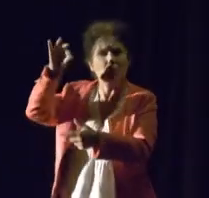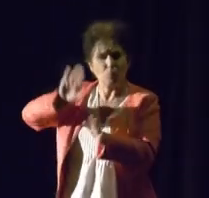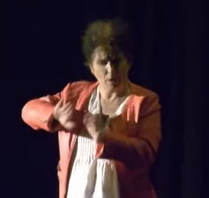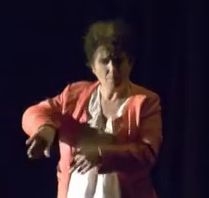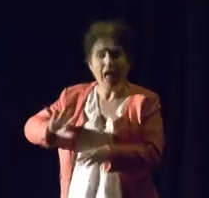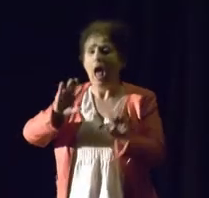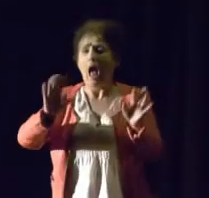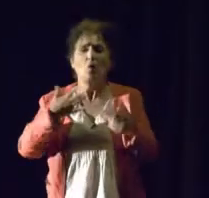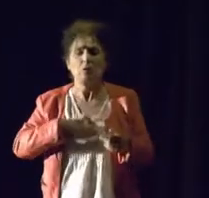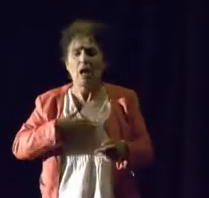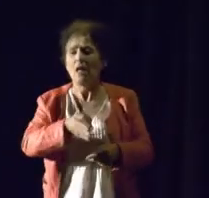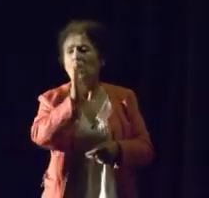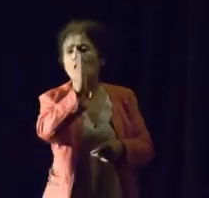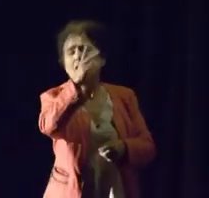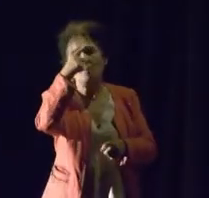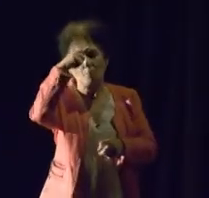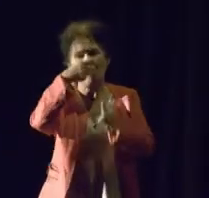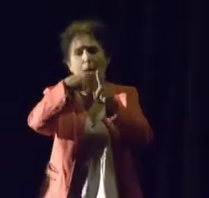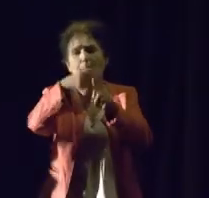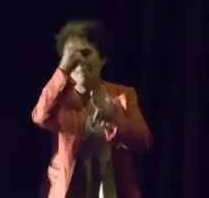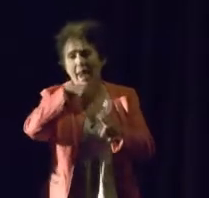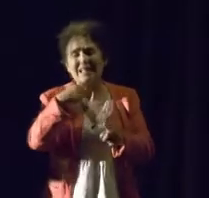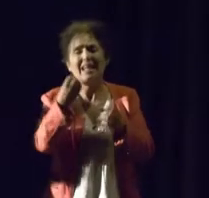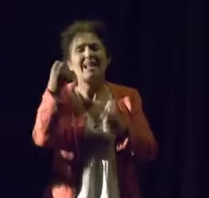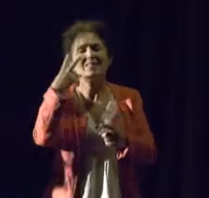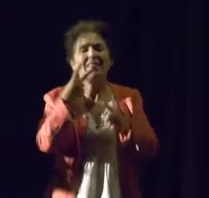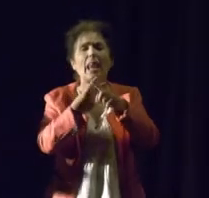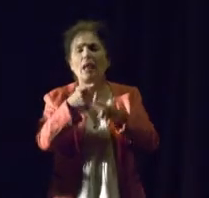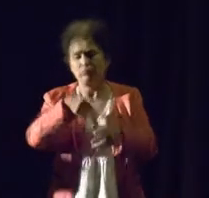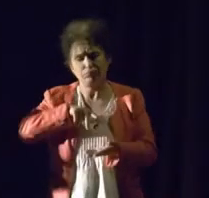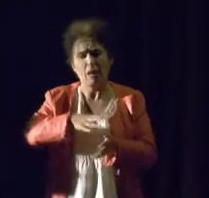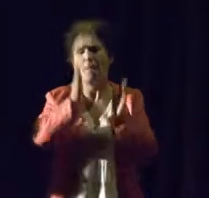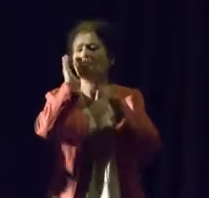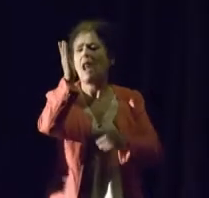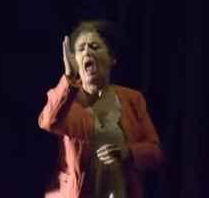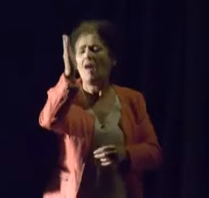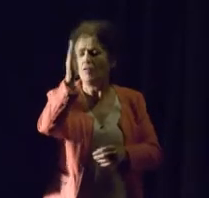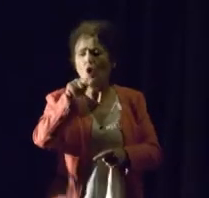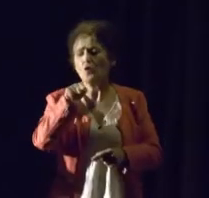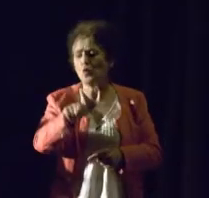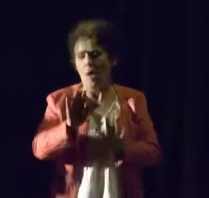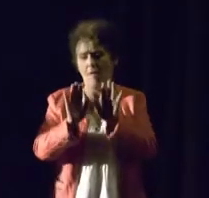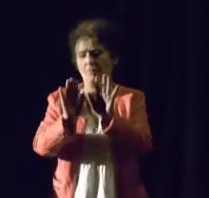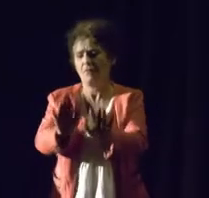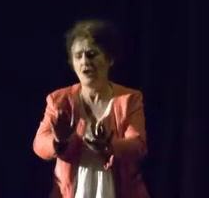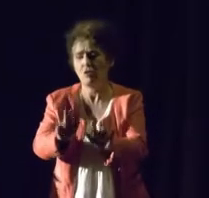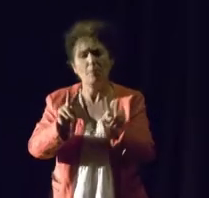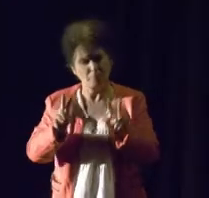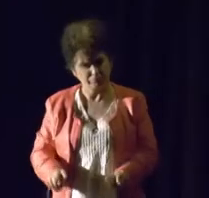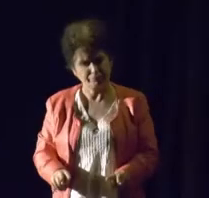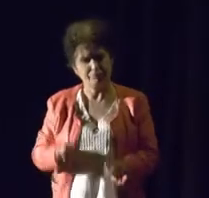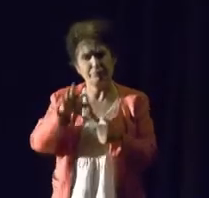сте сакале да отидите во манастирот Свети Никита, си одите право и тоа е вашиот